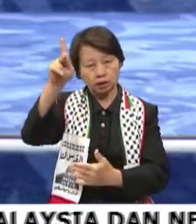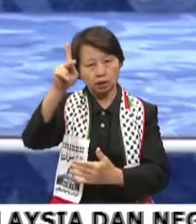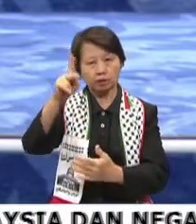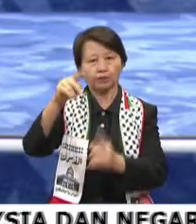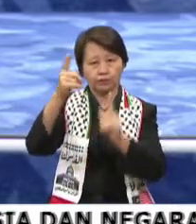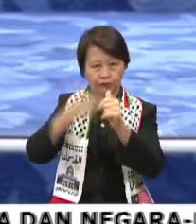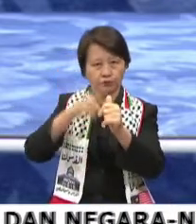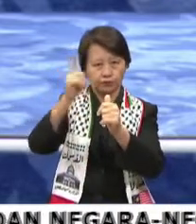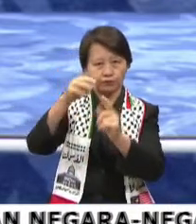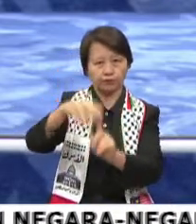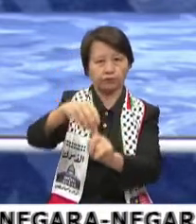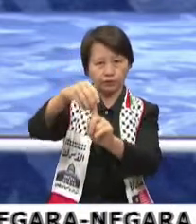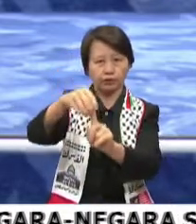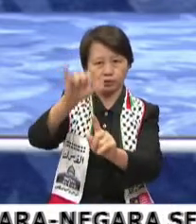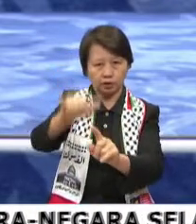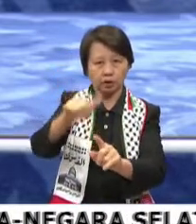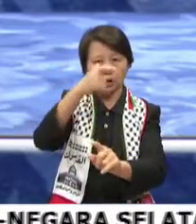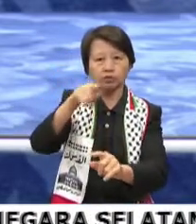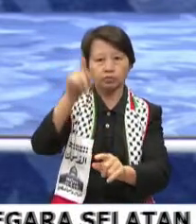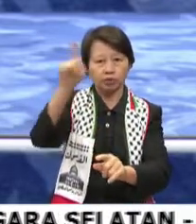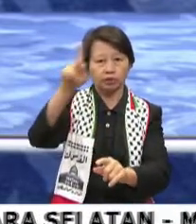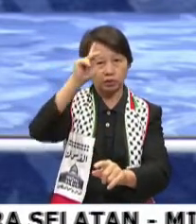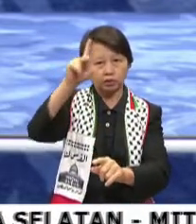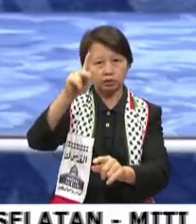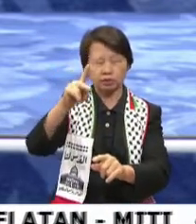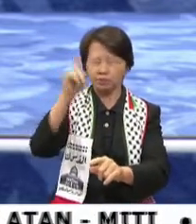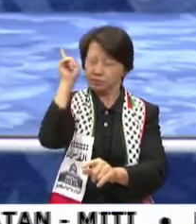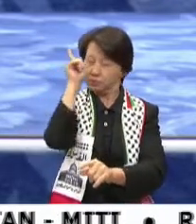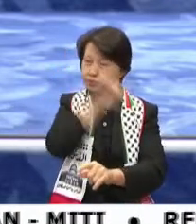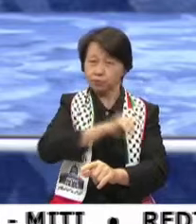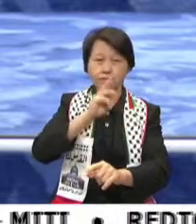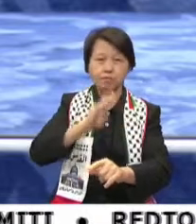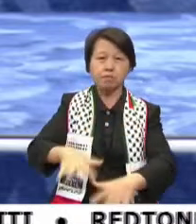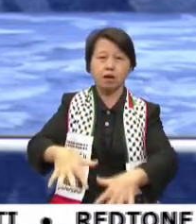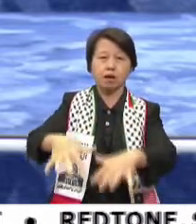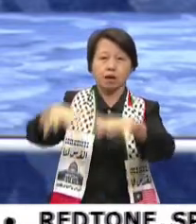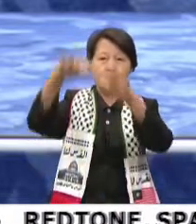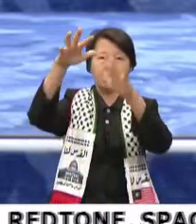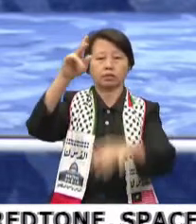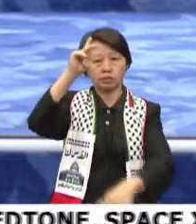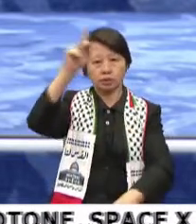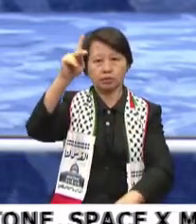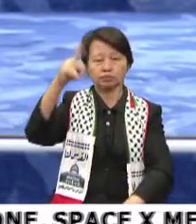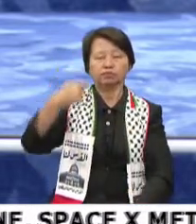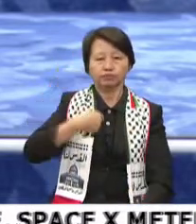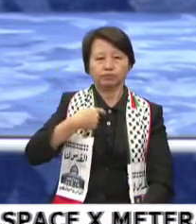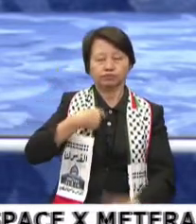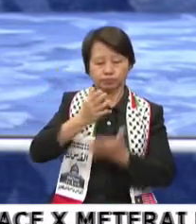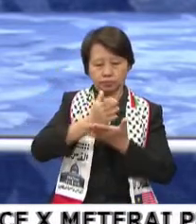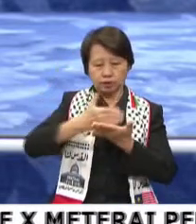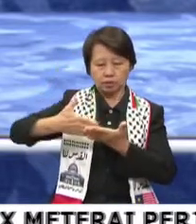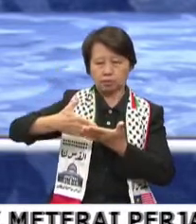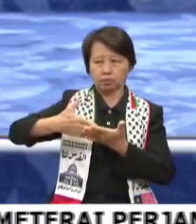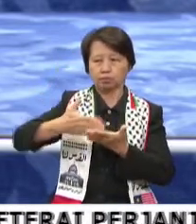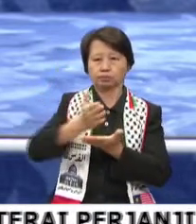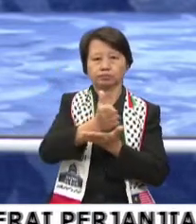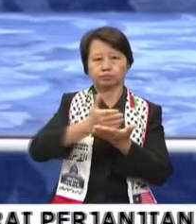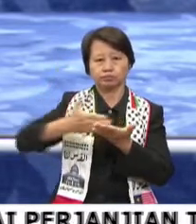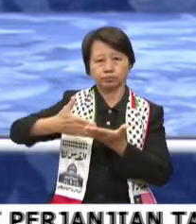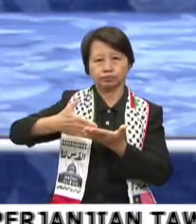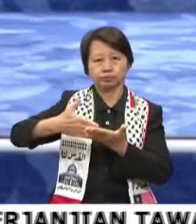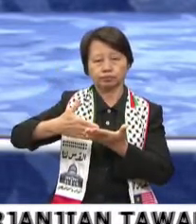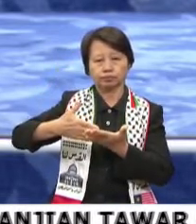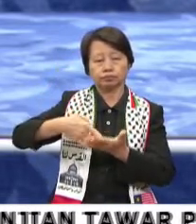keutamaan kerana kesan banjir itu jauh lebih parah di Kelantan saya sebahagiannya saya boleh